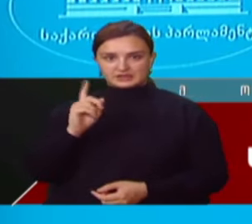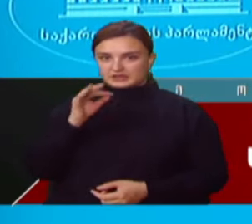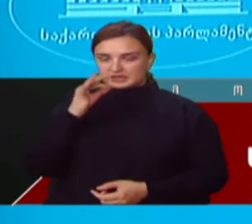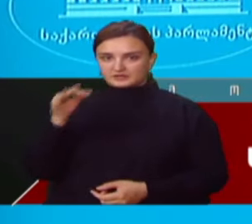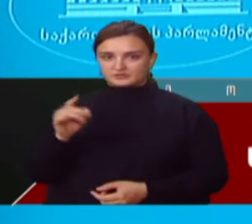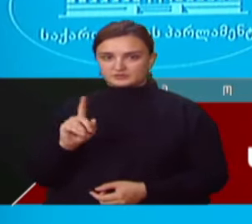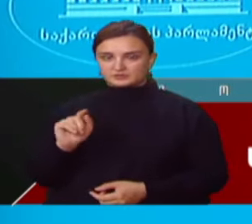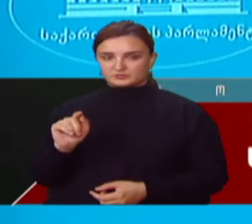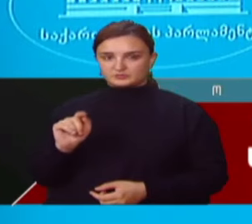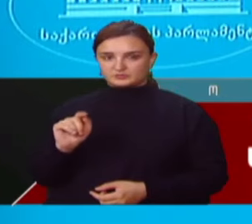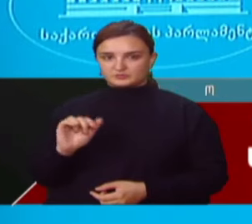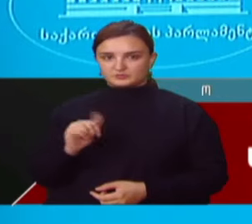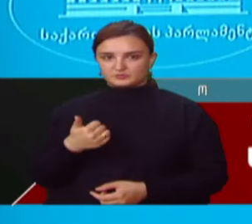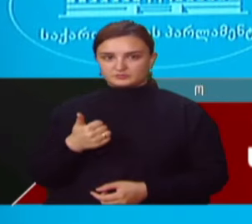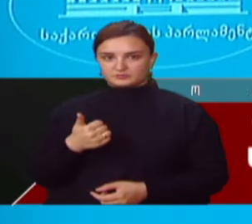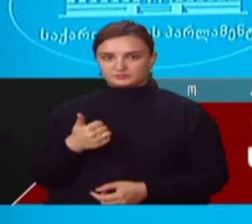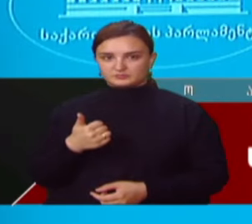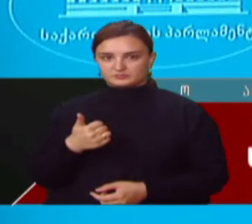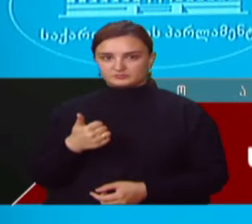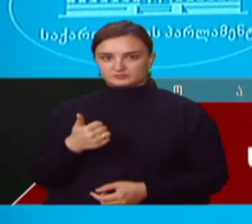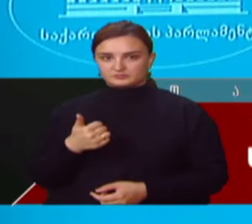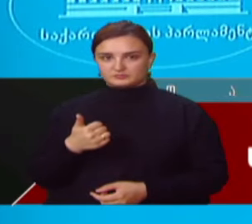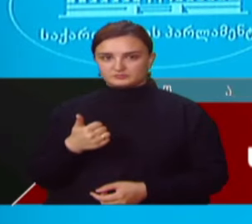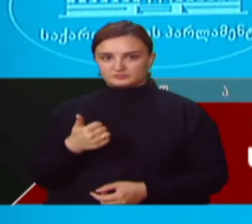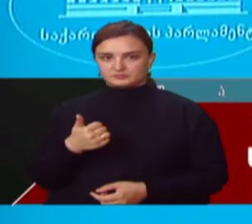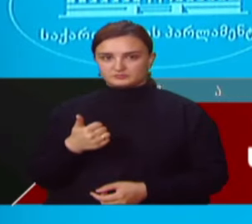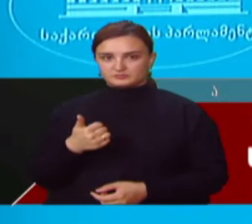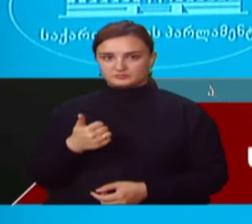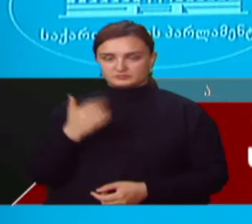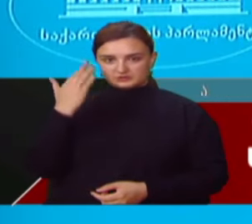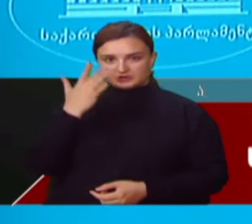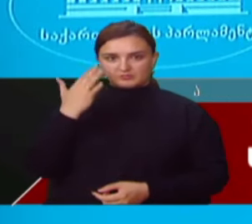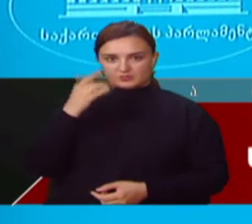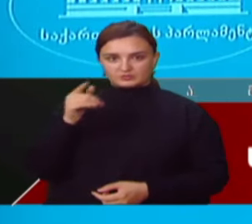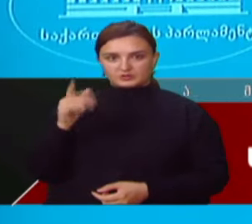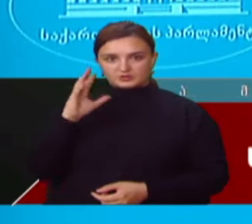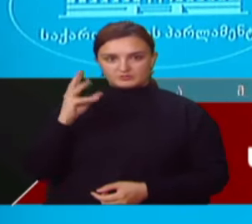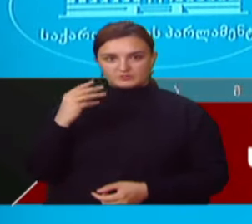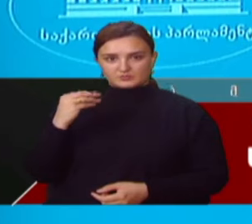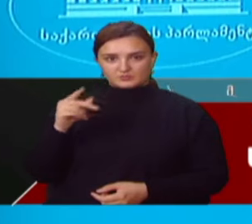რომ როგორ ასე ვთქვათ წარმოუდგენია